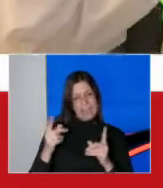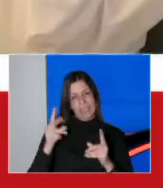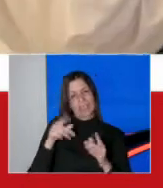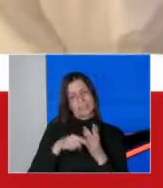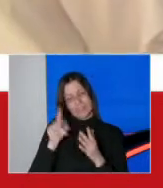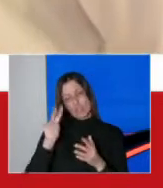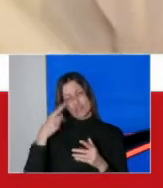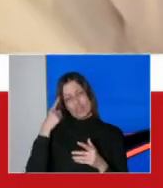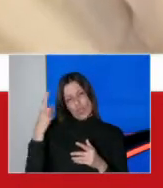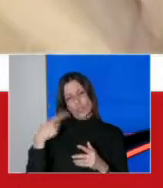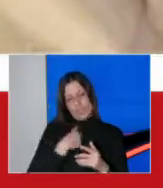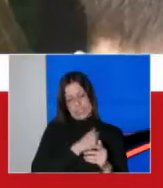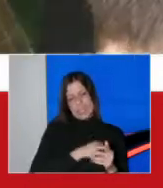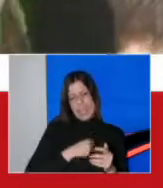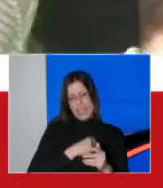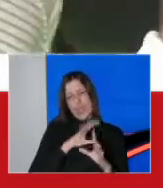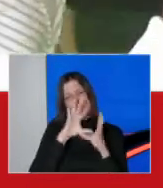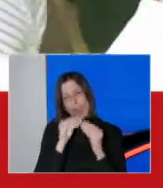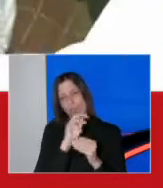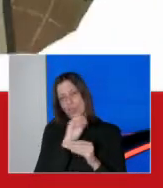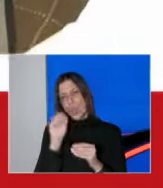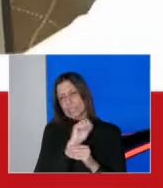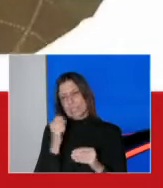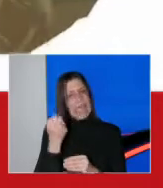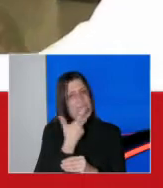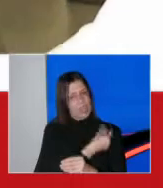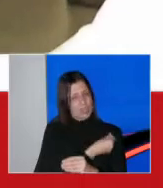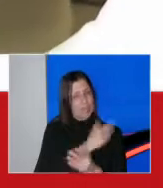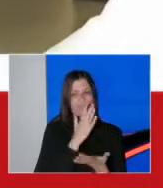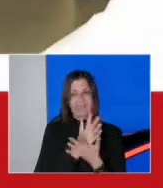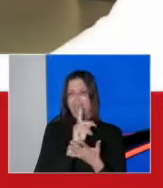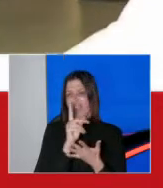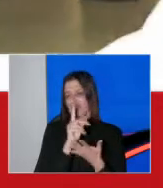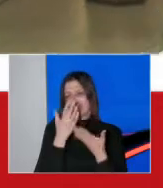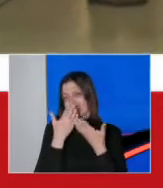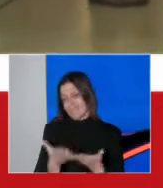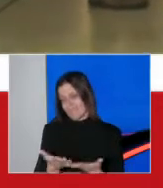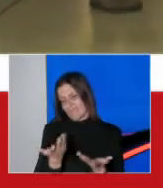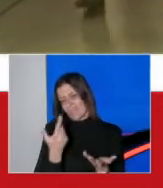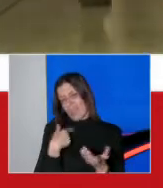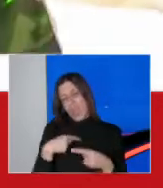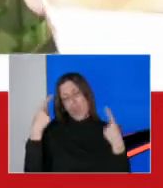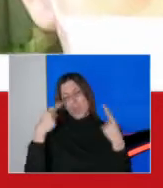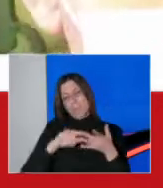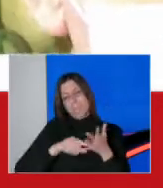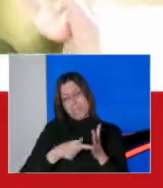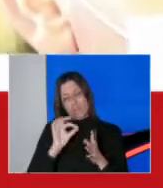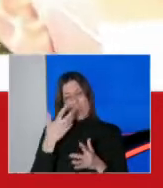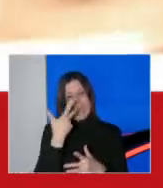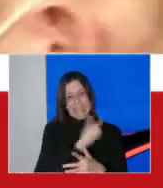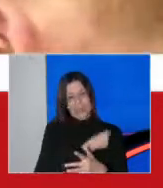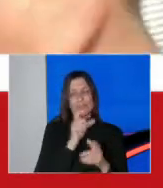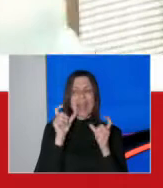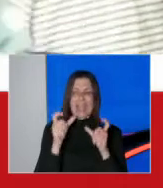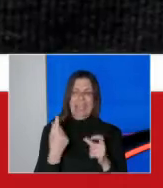רציונל. לצערנו היום כל סוגיית החיסונים זה כבר לא כל כך אפקטיבי, והיום המטרה המרכזית של חיסונים זה להגן